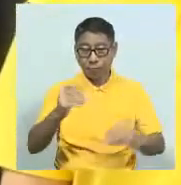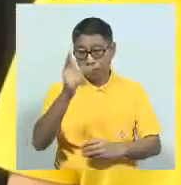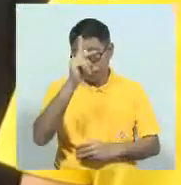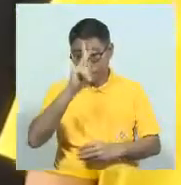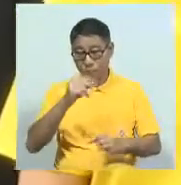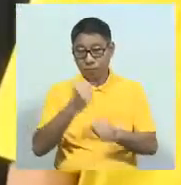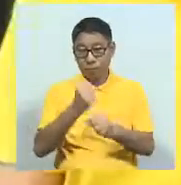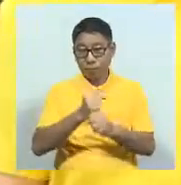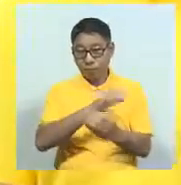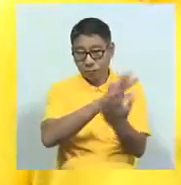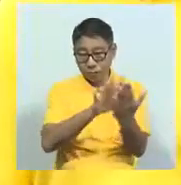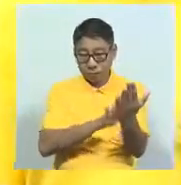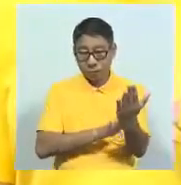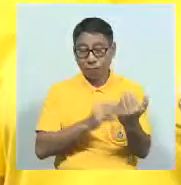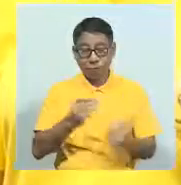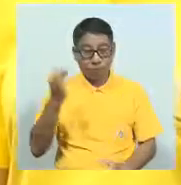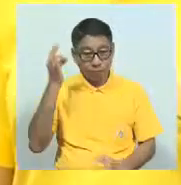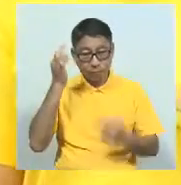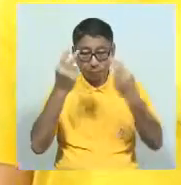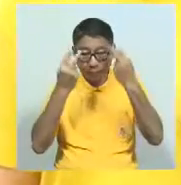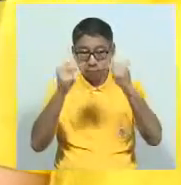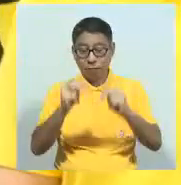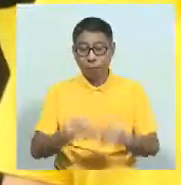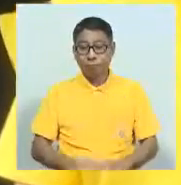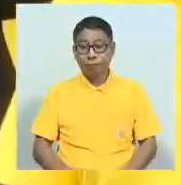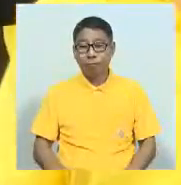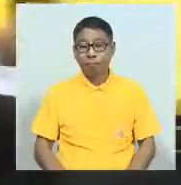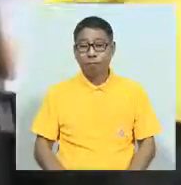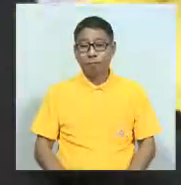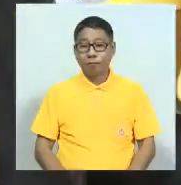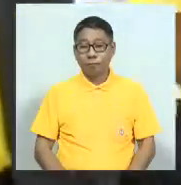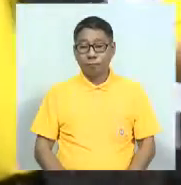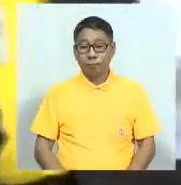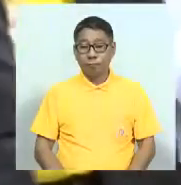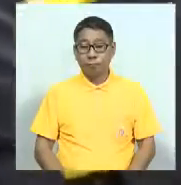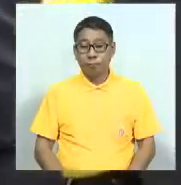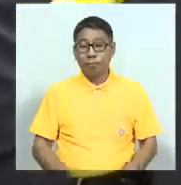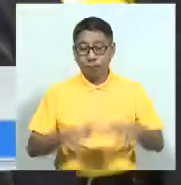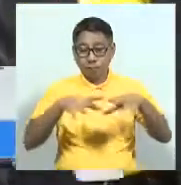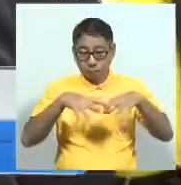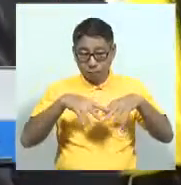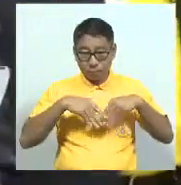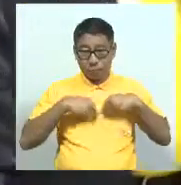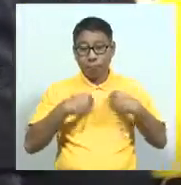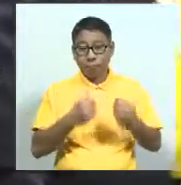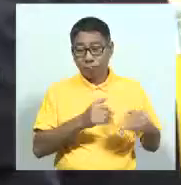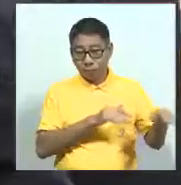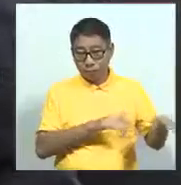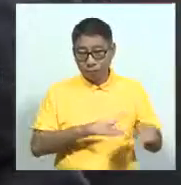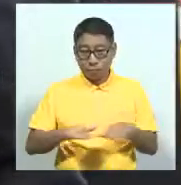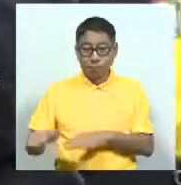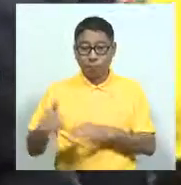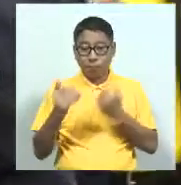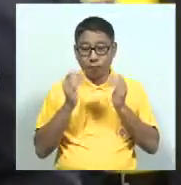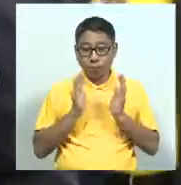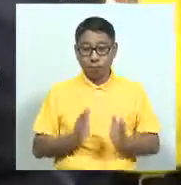ทำงานเพื่อบ้านเมืองลองฟังเสียงพลเอกประยุทธ์ดูครับ และที่ท่านนายก ถ้าเขาไว้ใจผมก็พร้อม และที่ท่านนายกทำเป็นนายกรัฐมนตรีค